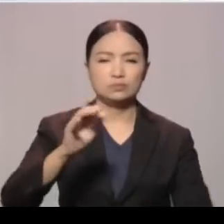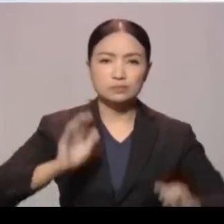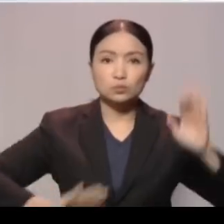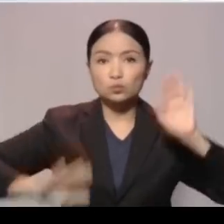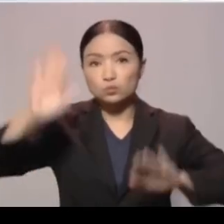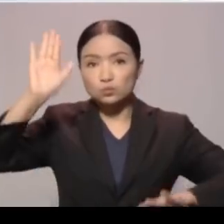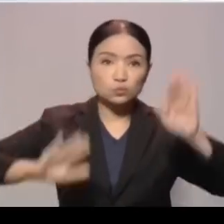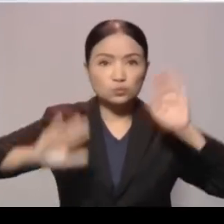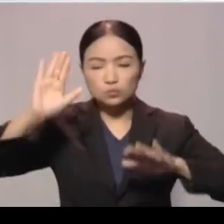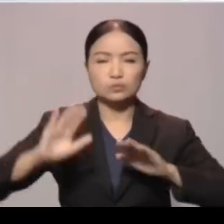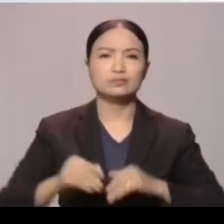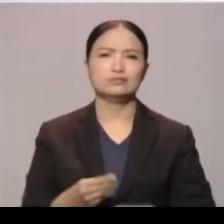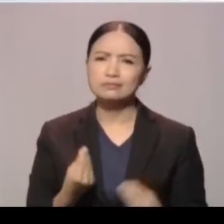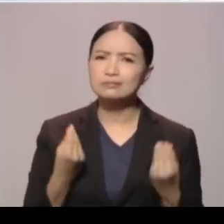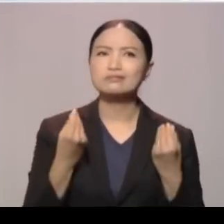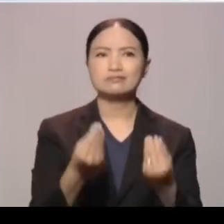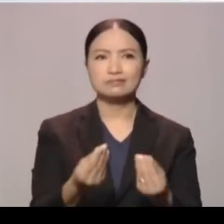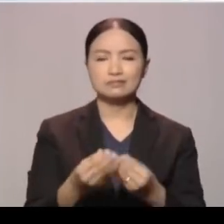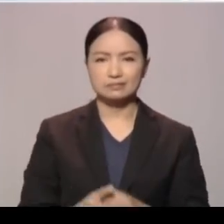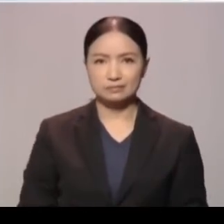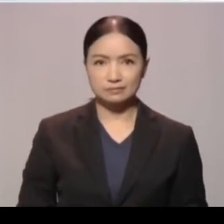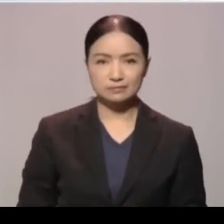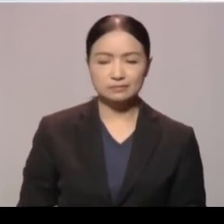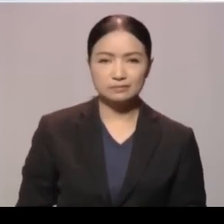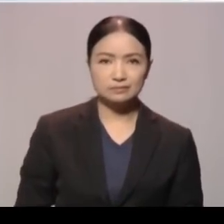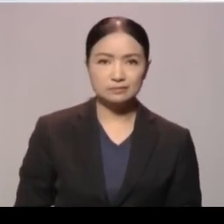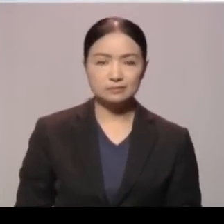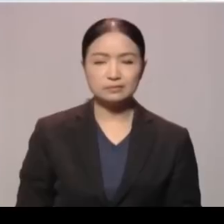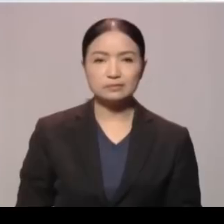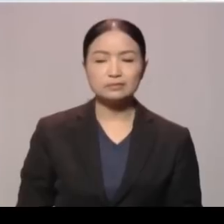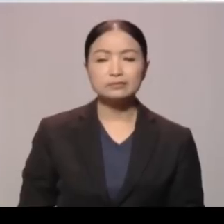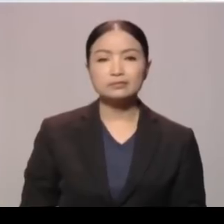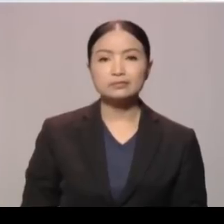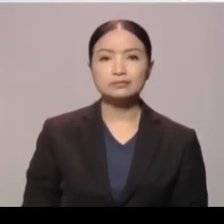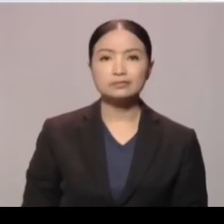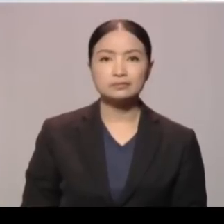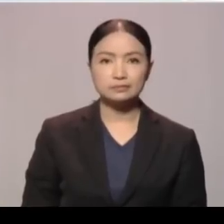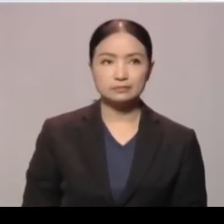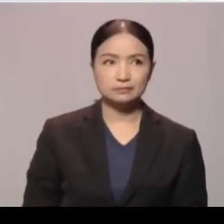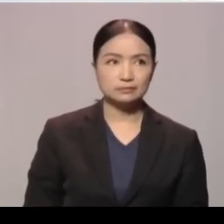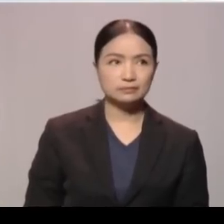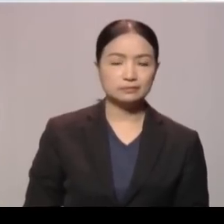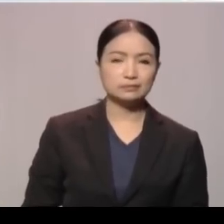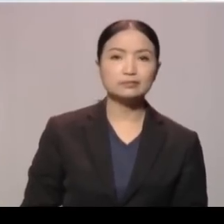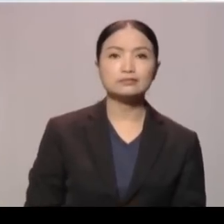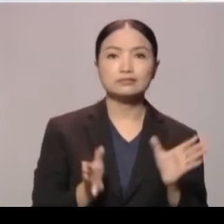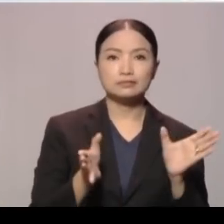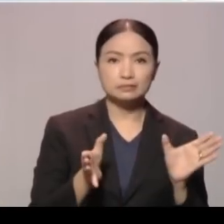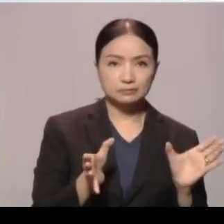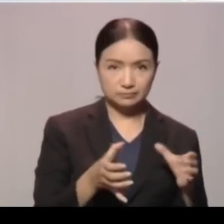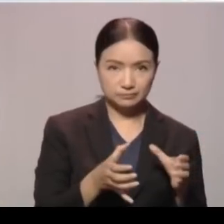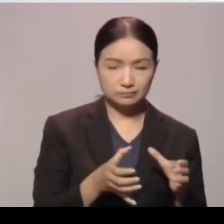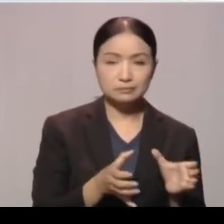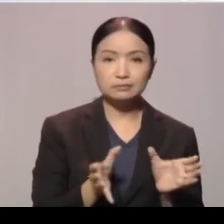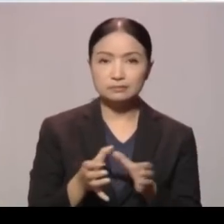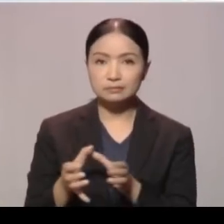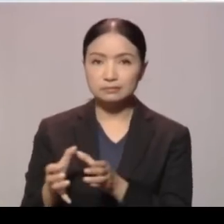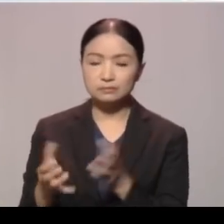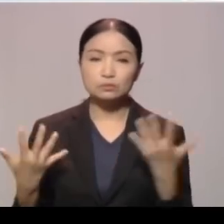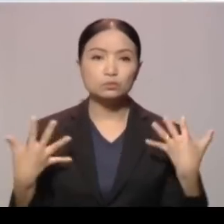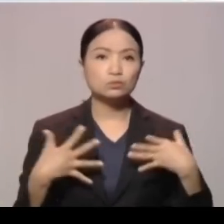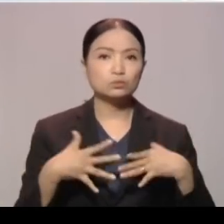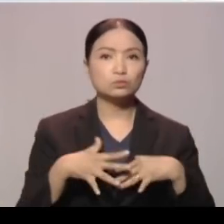ครับแต่ที่มันพูดอย่างนี้ได้ก็ดูว่านะครับพรรคที่จะร่วมกันจัดตั้งรัฐบาลมีเสียงเกิดข้างม